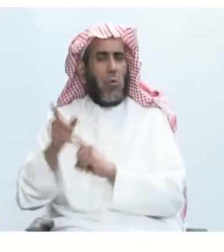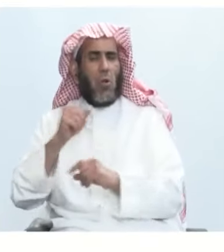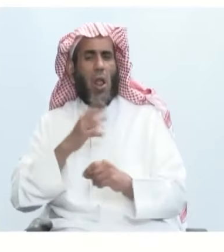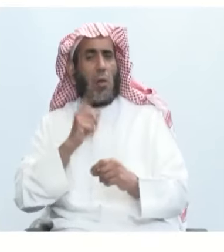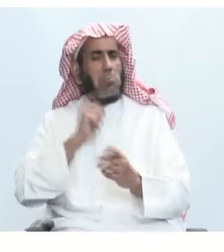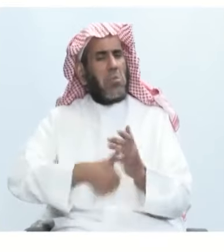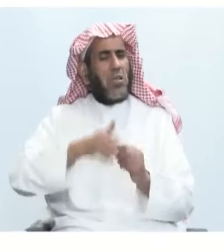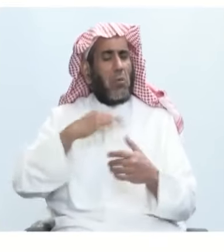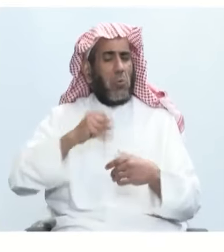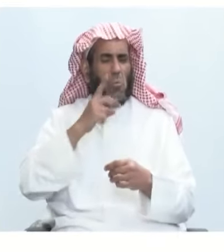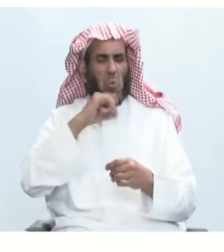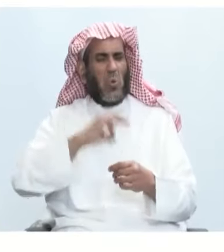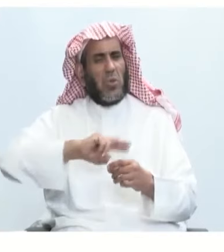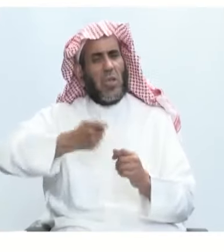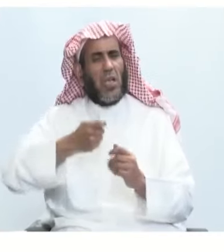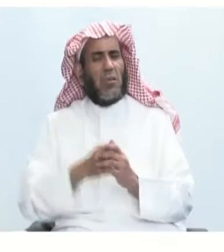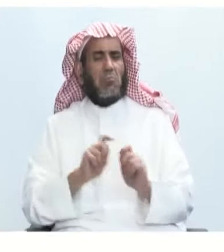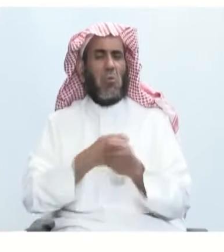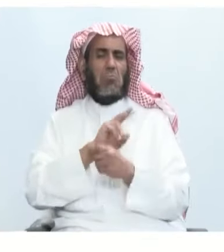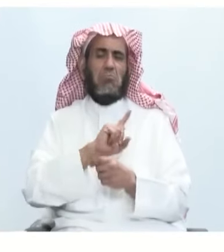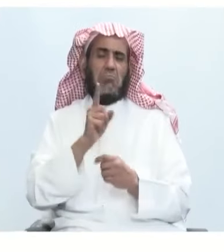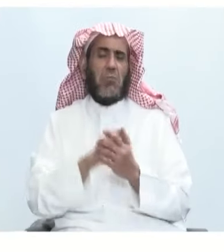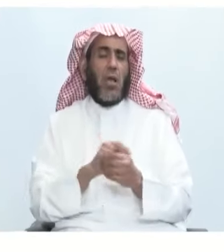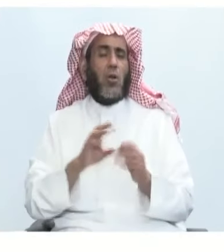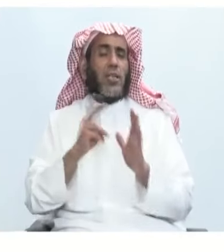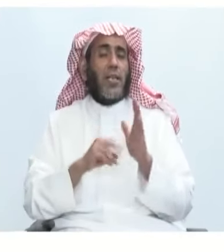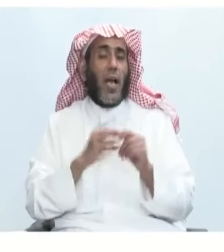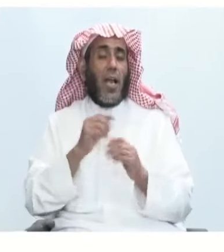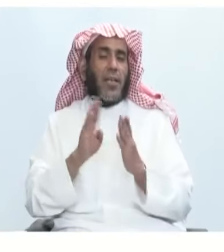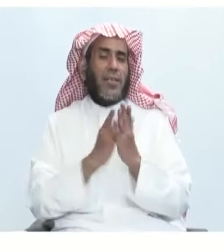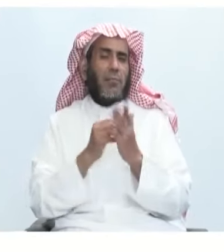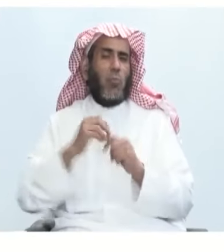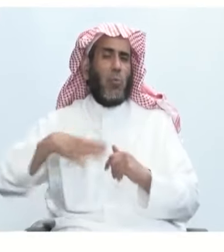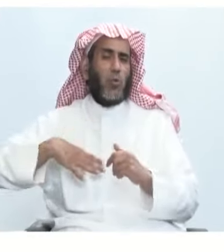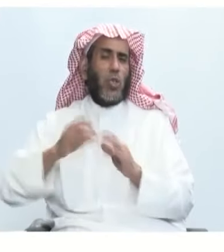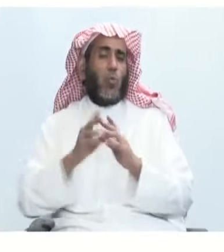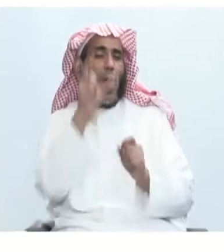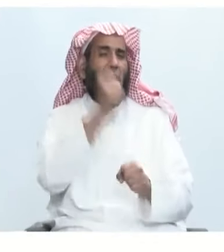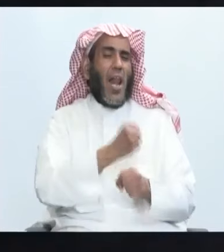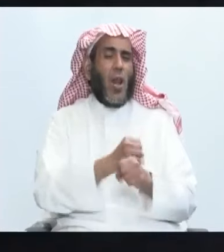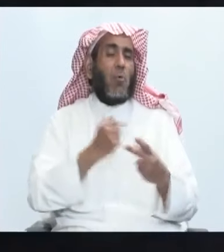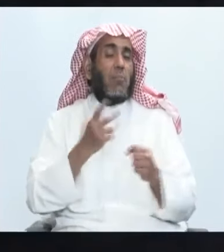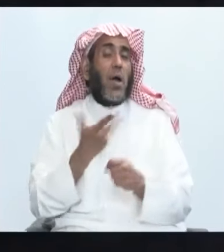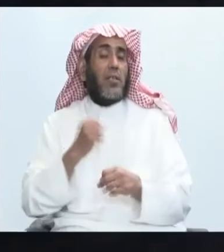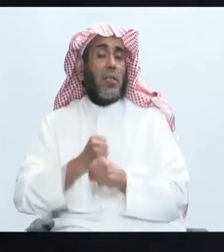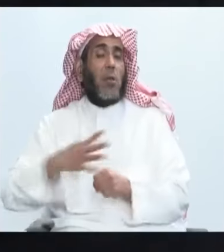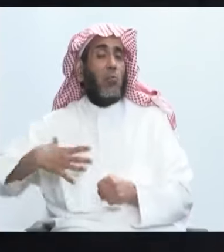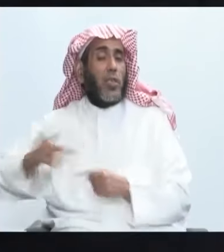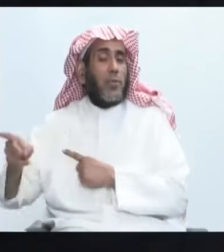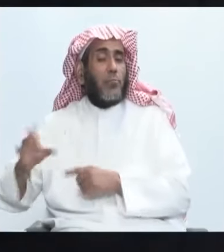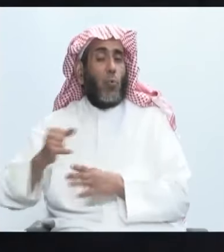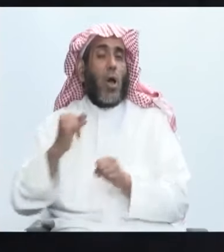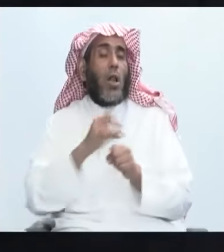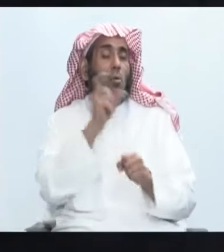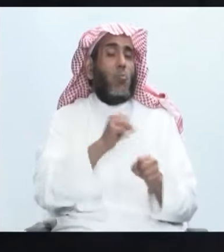المدير في اقناعهم بضروره التغيير طيب هنا التعريق قال استعاره كل من مدير والموظف ماذا استخدم المدير وماذا استخدم